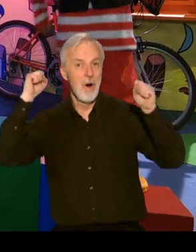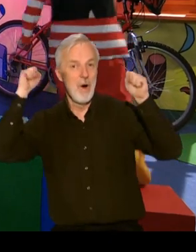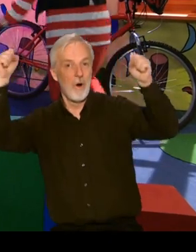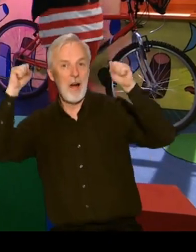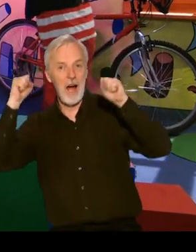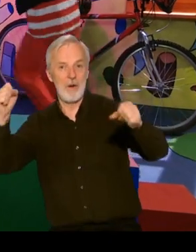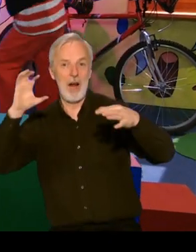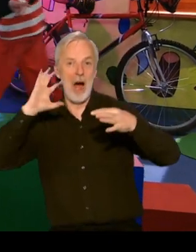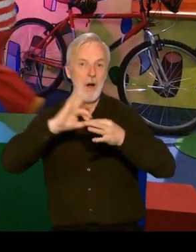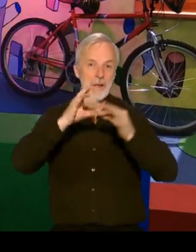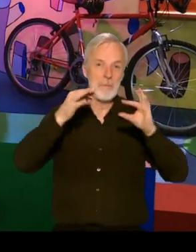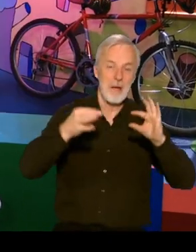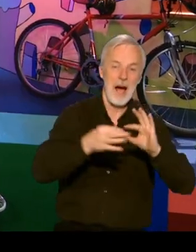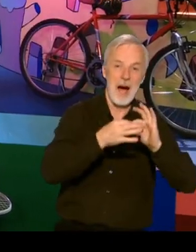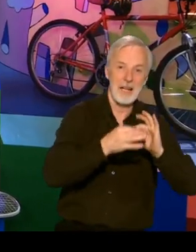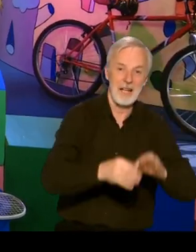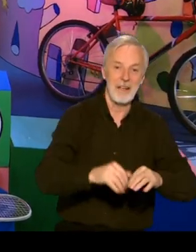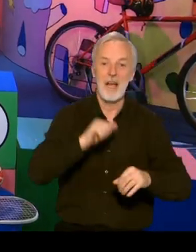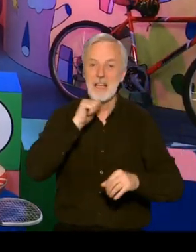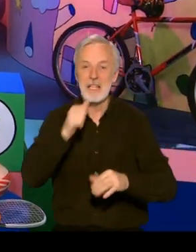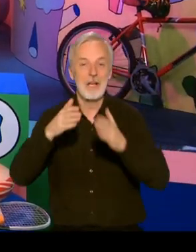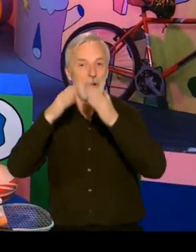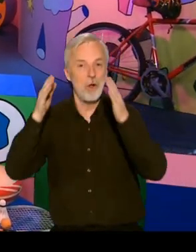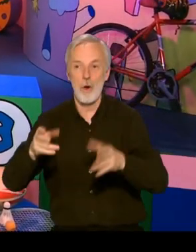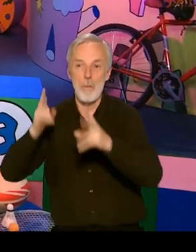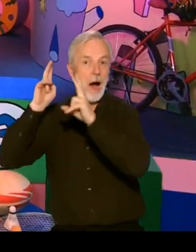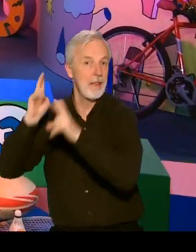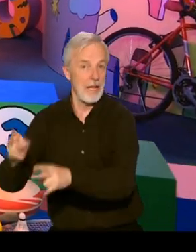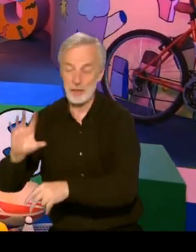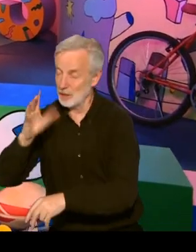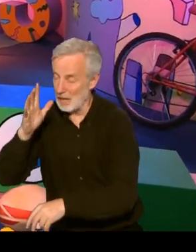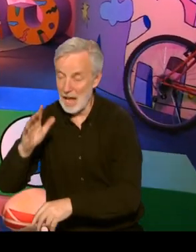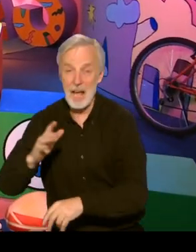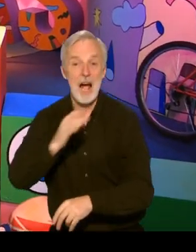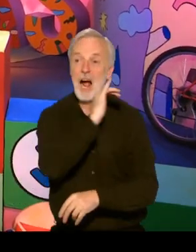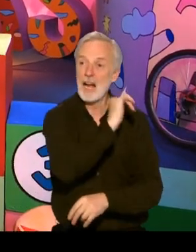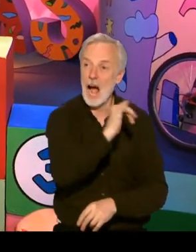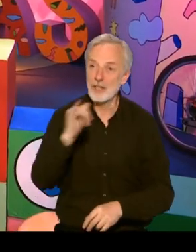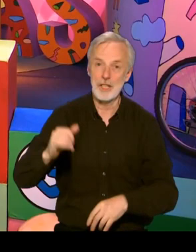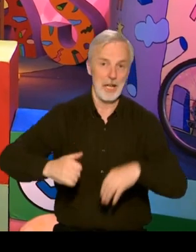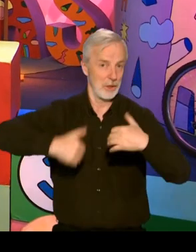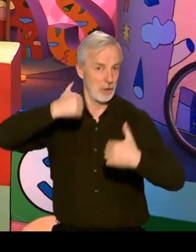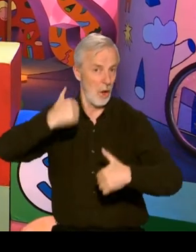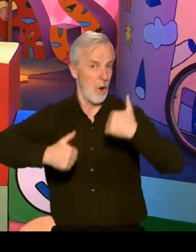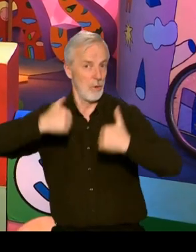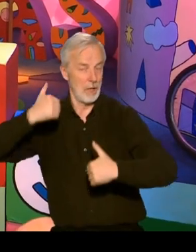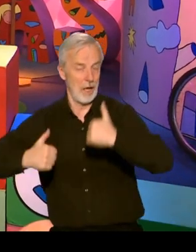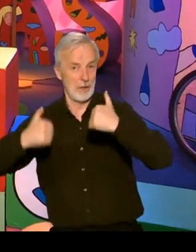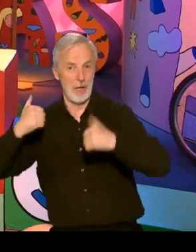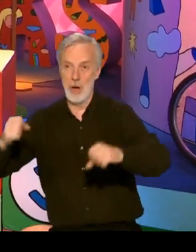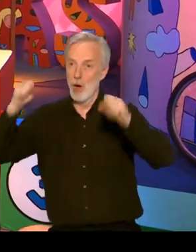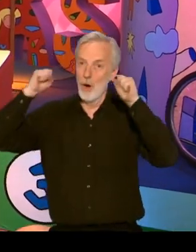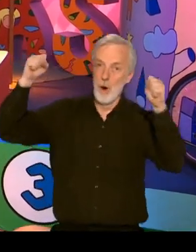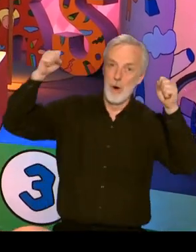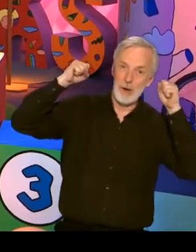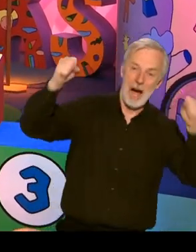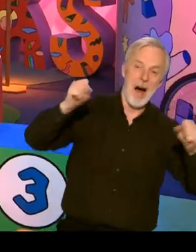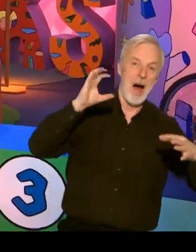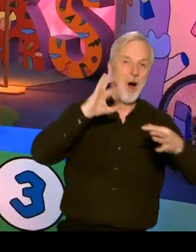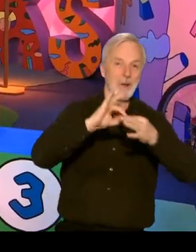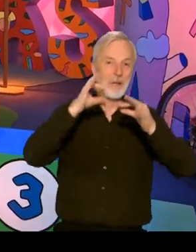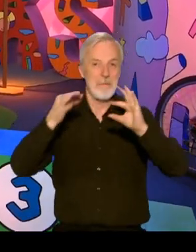tu olympiáda. Nikdo doma neleží a každý soutěží. Jo, to je paráda,